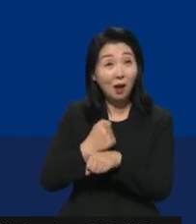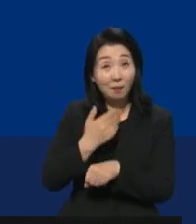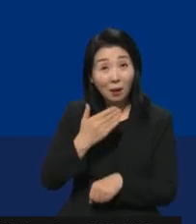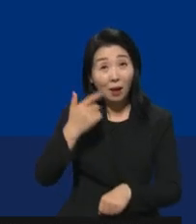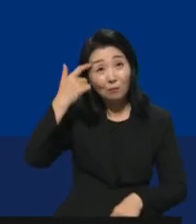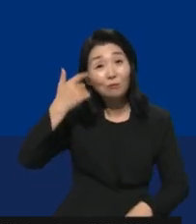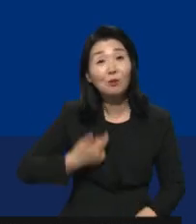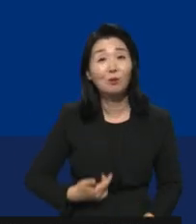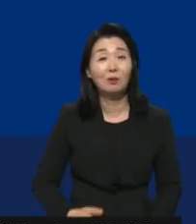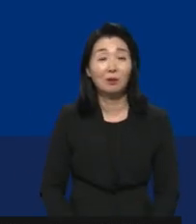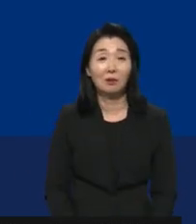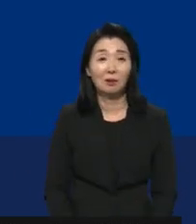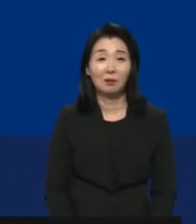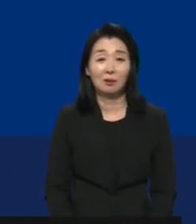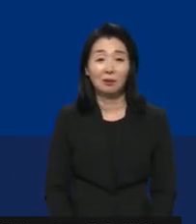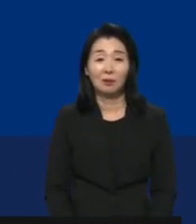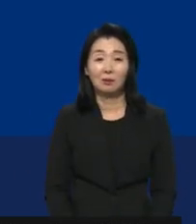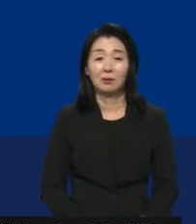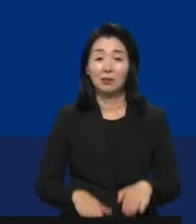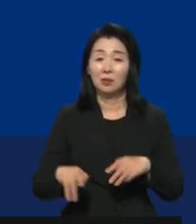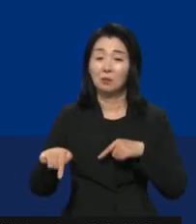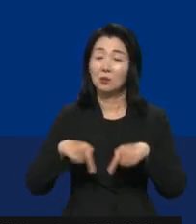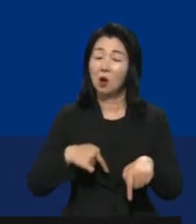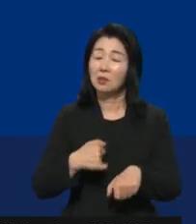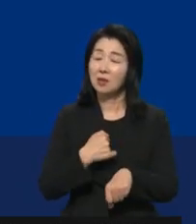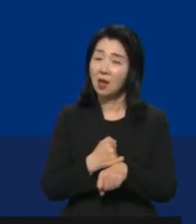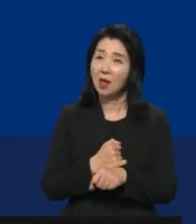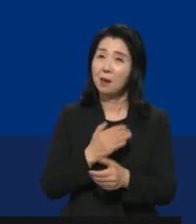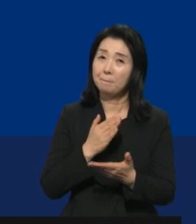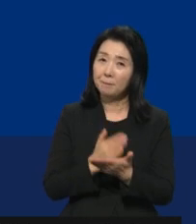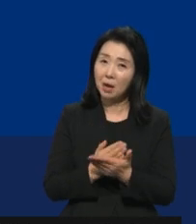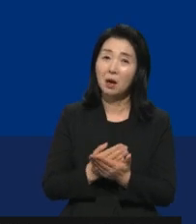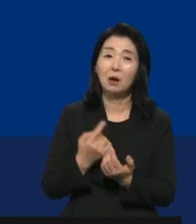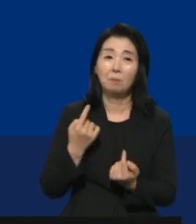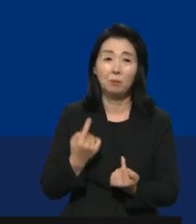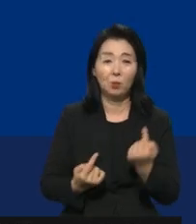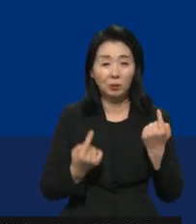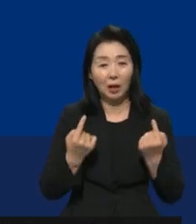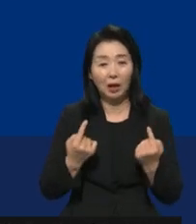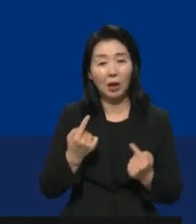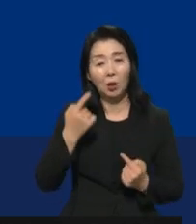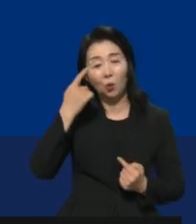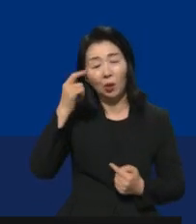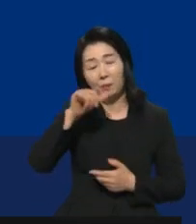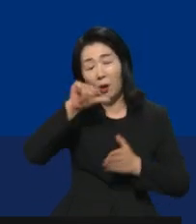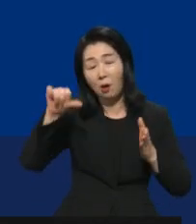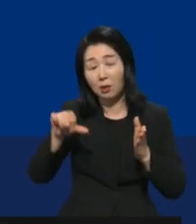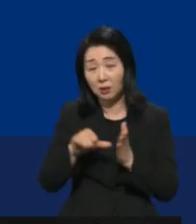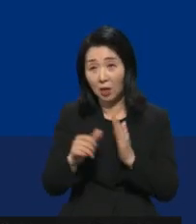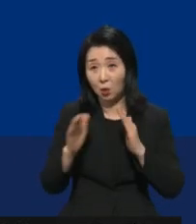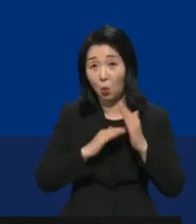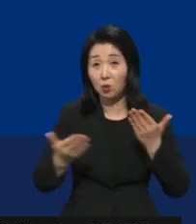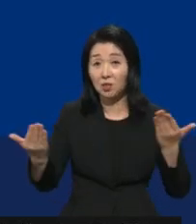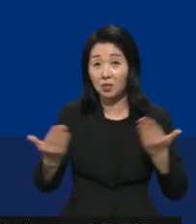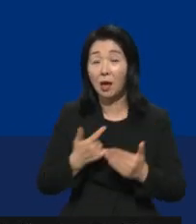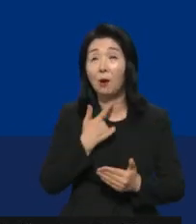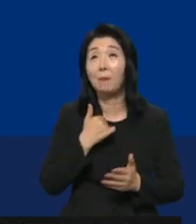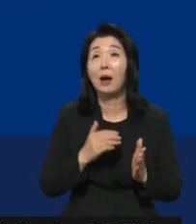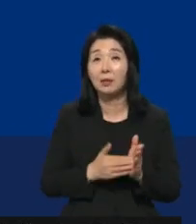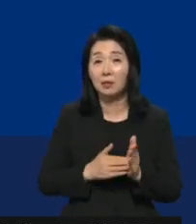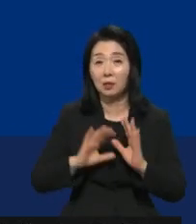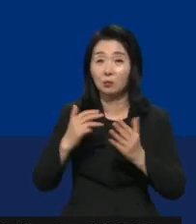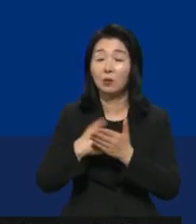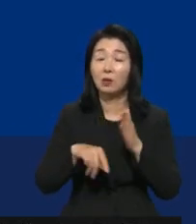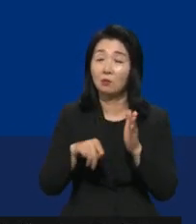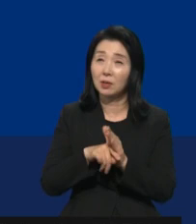그럽니다. 하지만 정치를 하느냐 마느냐보다는 그래도 평생 공직에 있었으니 국가를 위해서